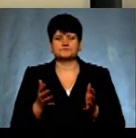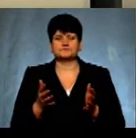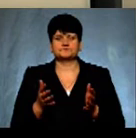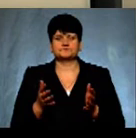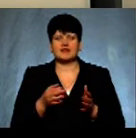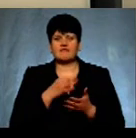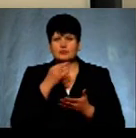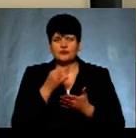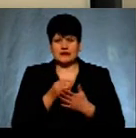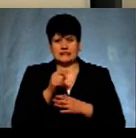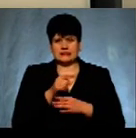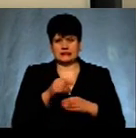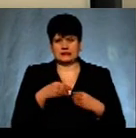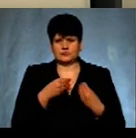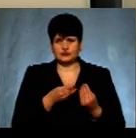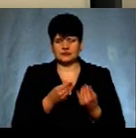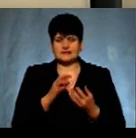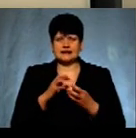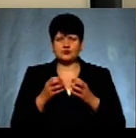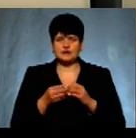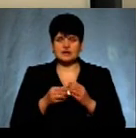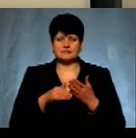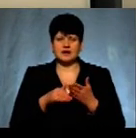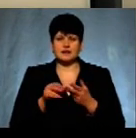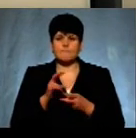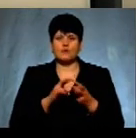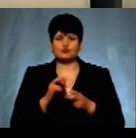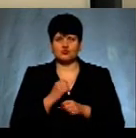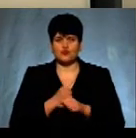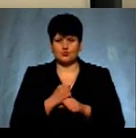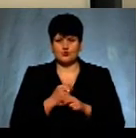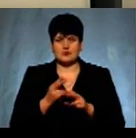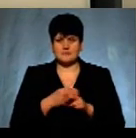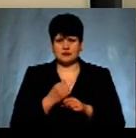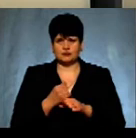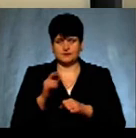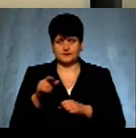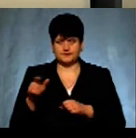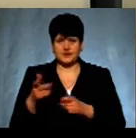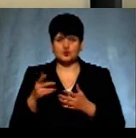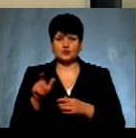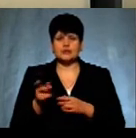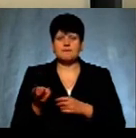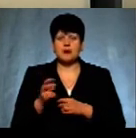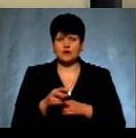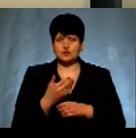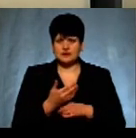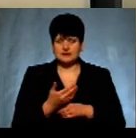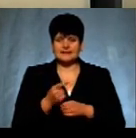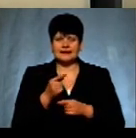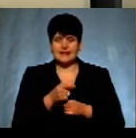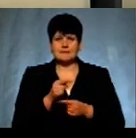більша відповідальність на них покладається за результати сприяння пошуку роботи безробітному. Якщо людина приходить до нас і для неї